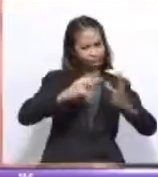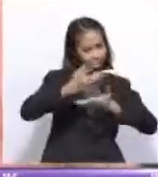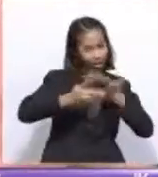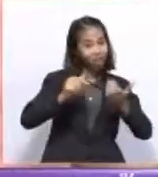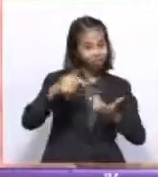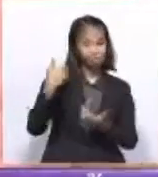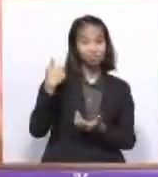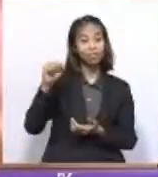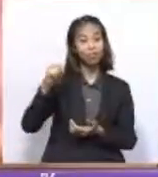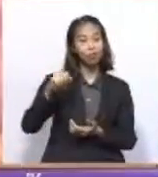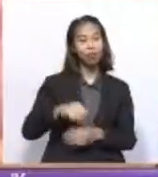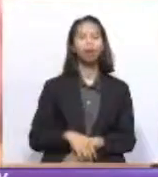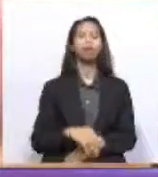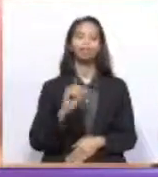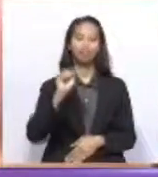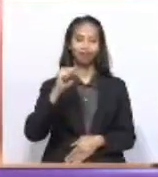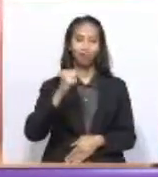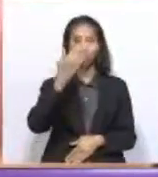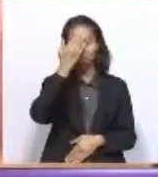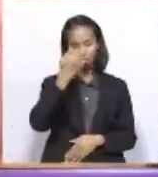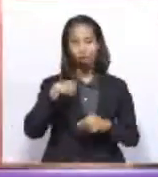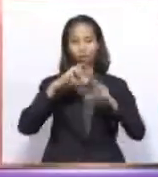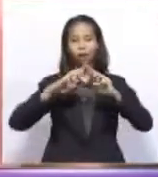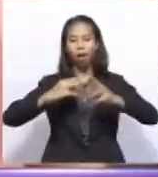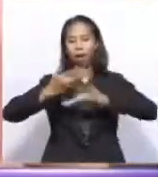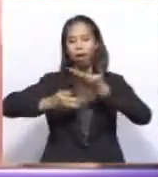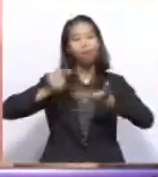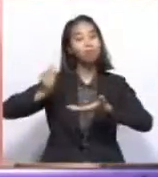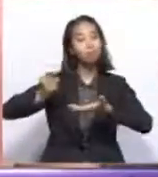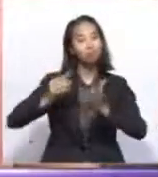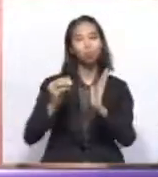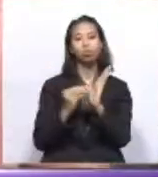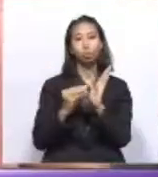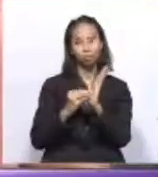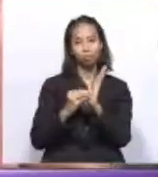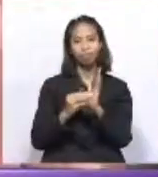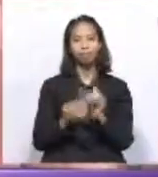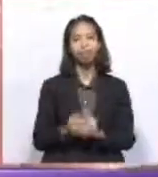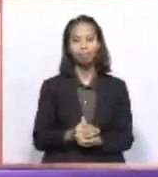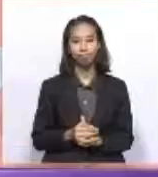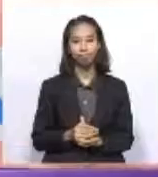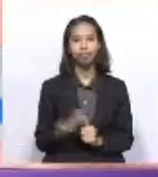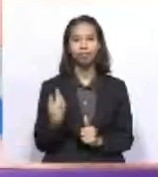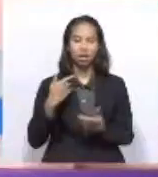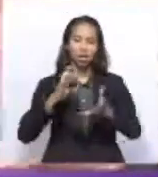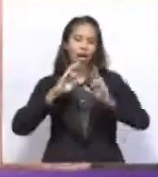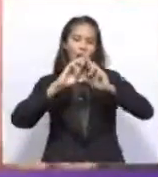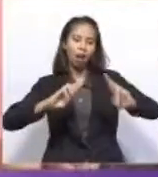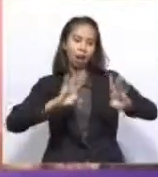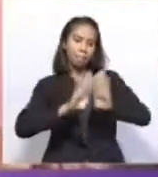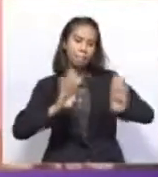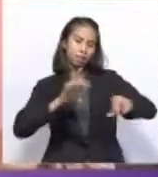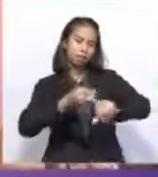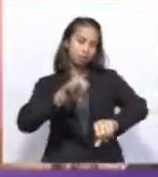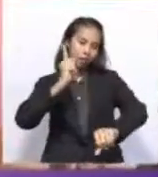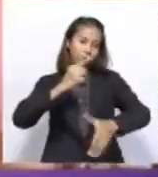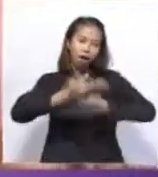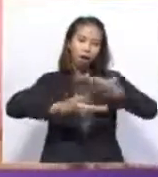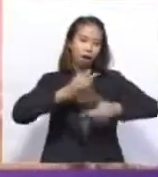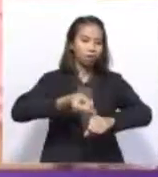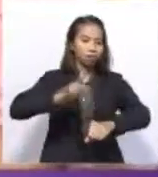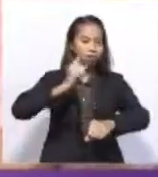อันนี้ประจำครับเพราะว่าเราอยู่ในกรุงเทพอยู่แล้วแล้วก็เป็นอาหารที่เด่นอยู่ในกรุงเทพอยู่แล้วเราเปิดมานาน40กว่าปีแล้วครับเปิดมาที่